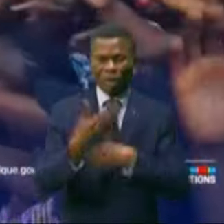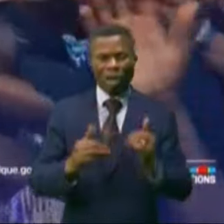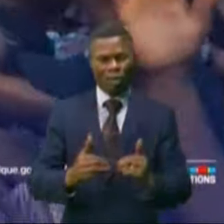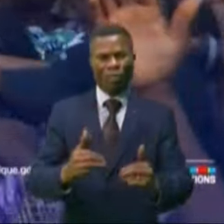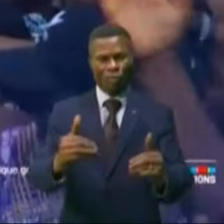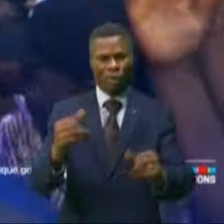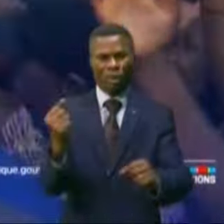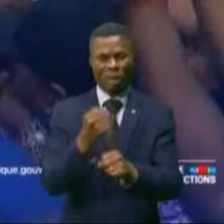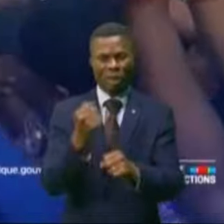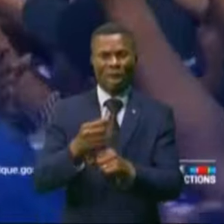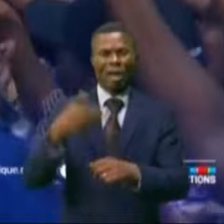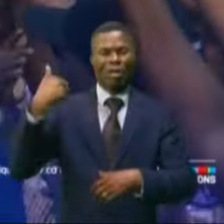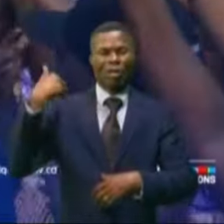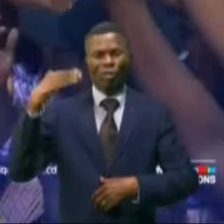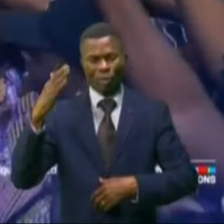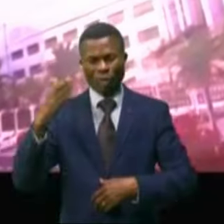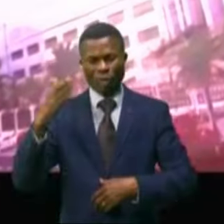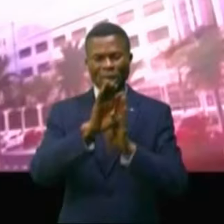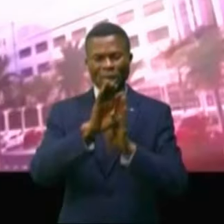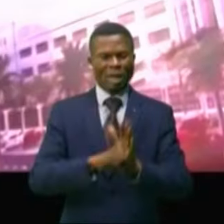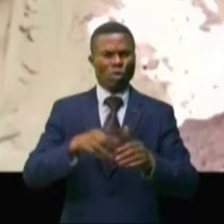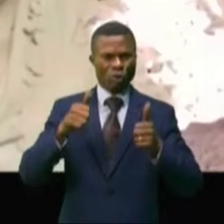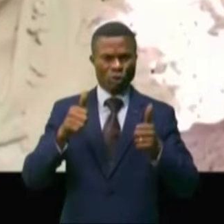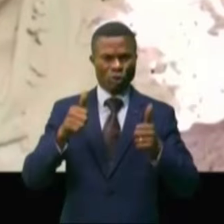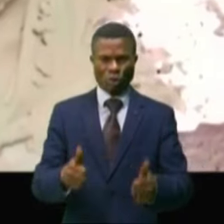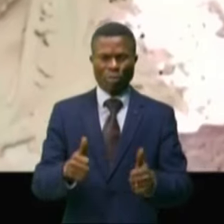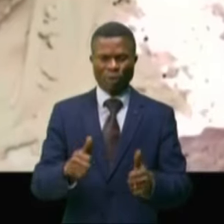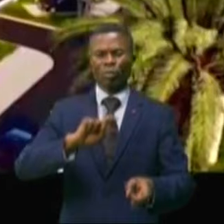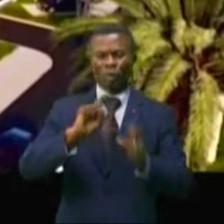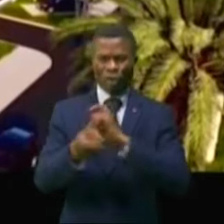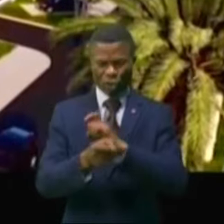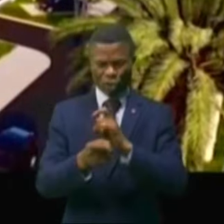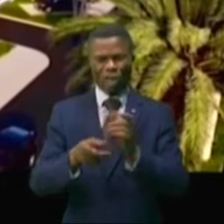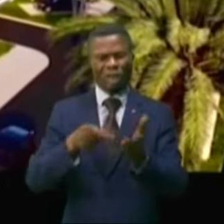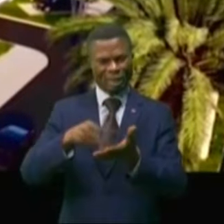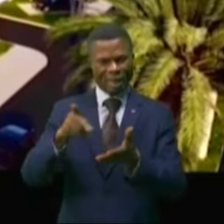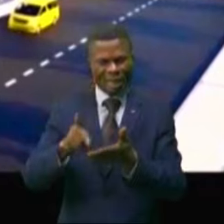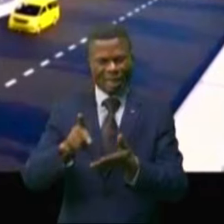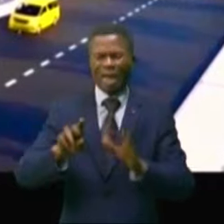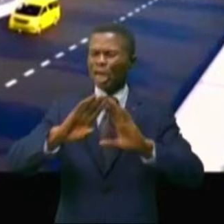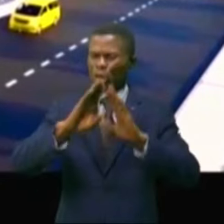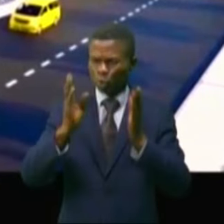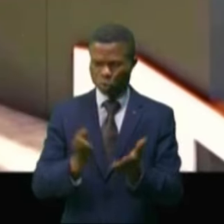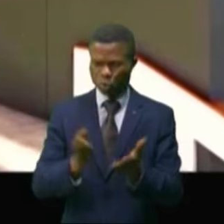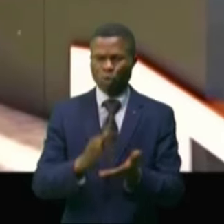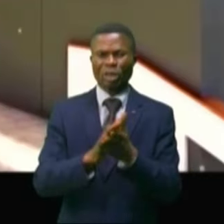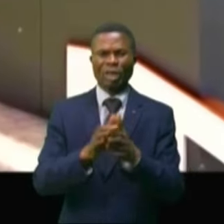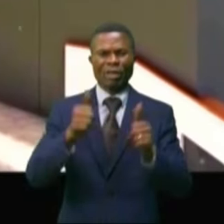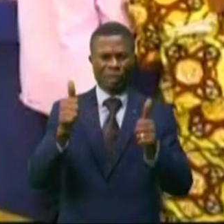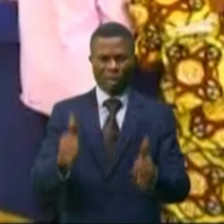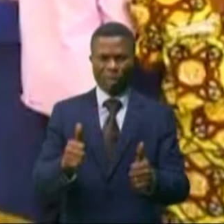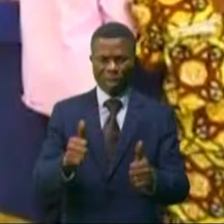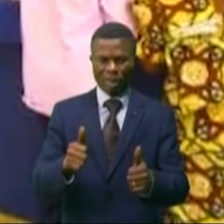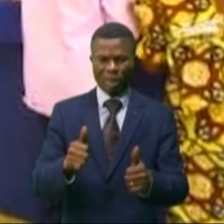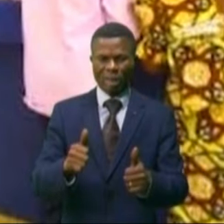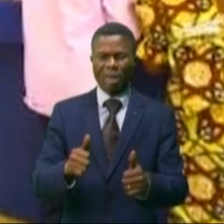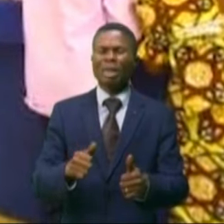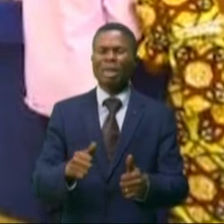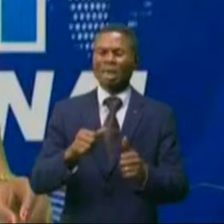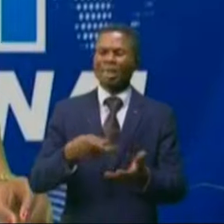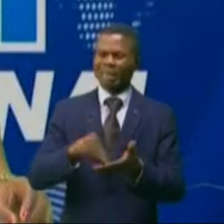des services publics dans les meilleures conditions et améliorer les conditions de vie des agents et maintenir leur niveau de